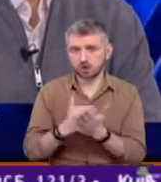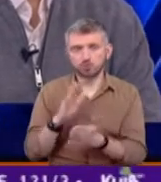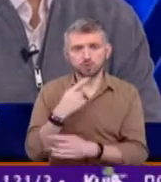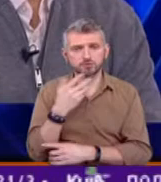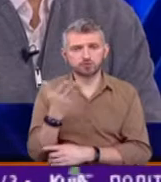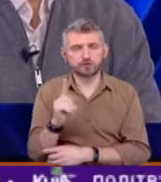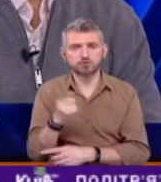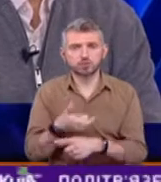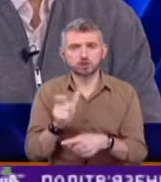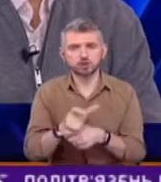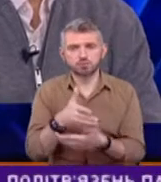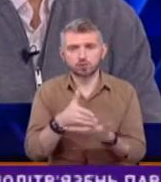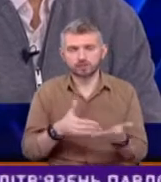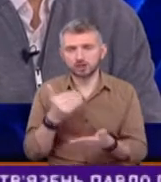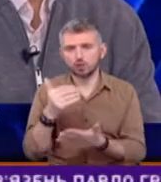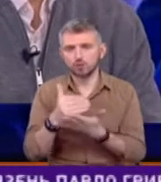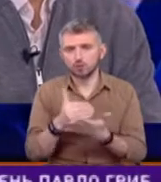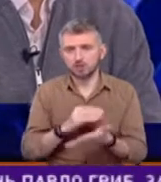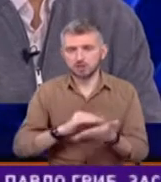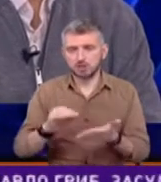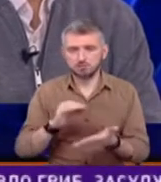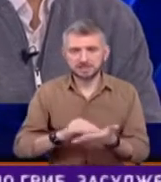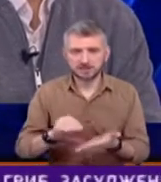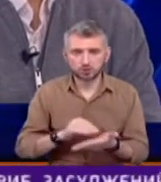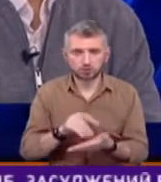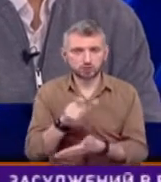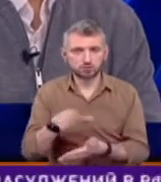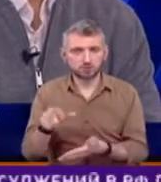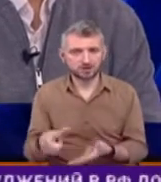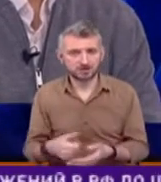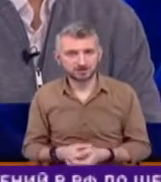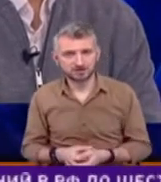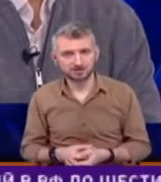звітував про те, що більше половини його програми написано людьми.